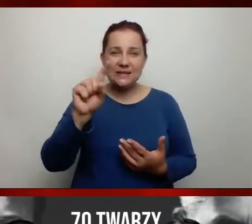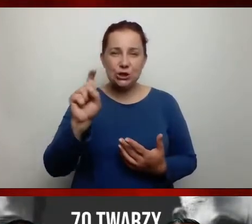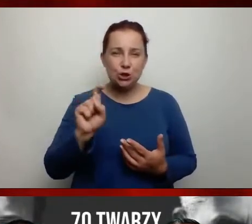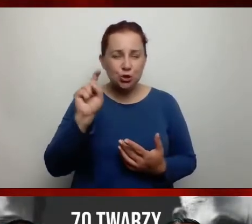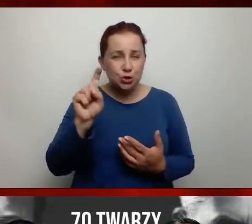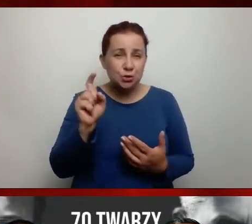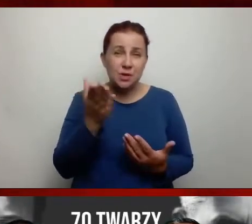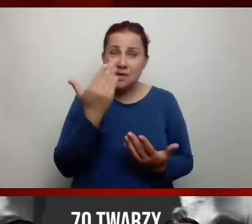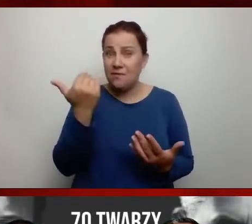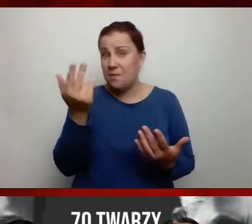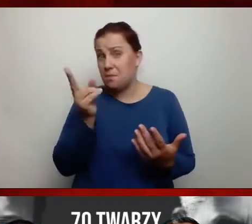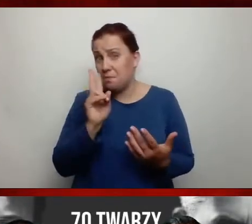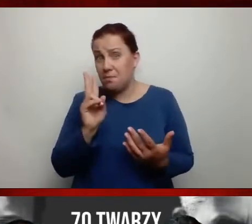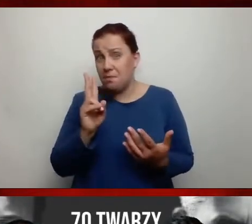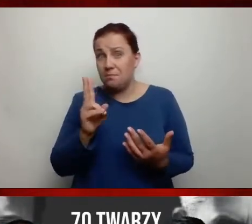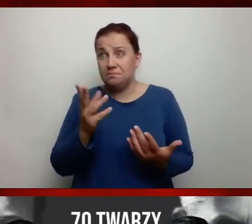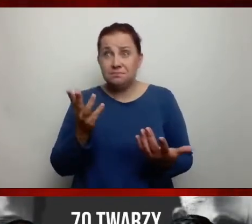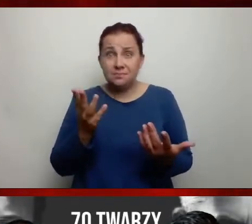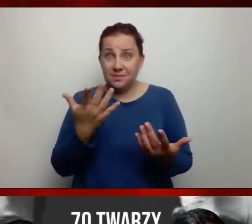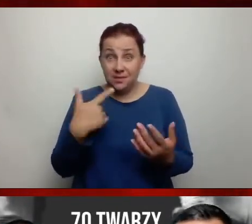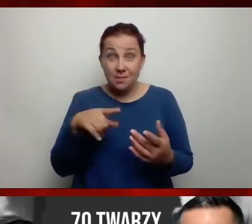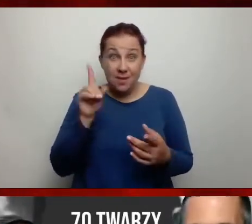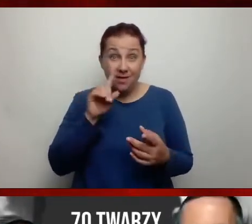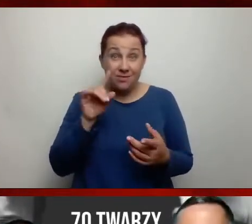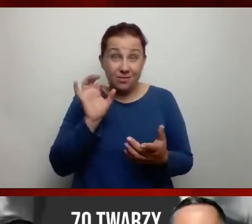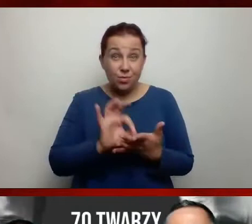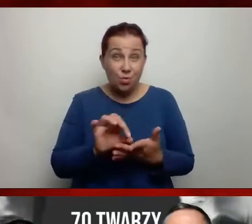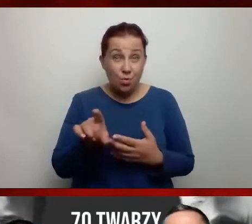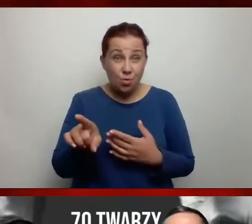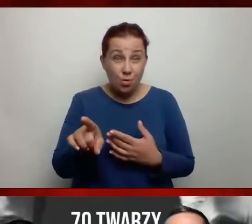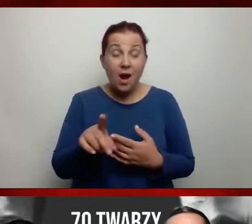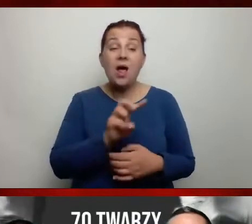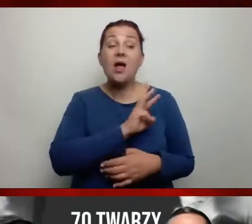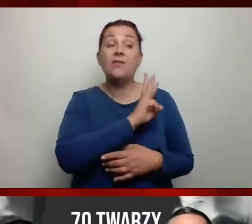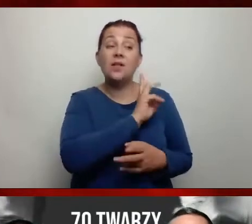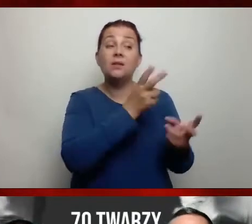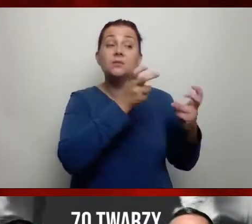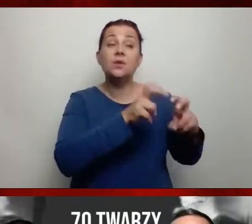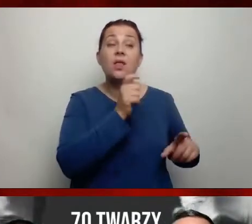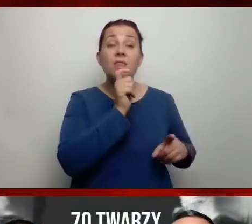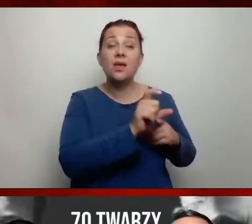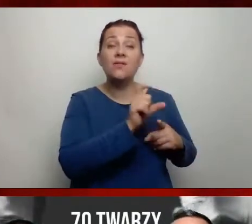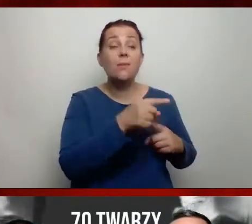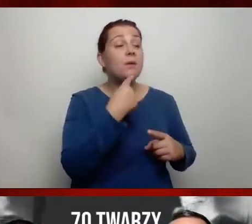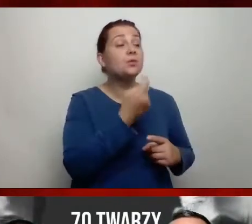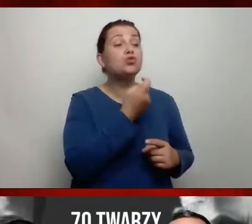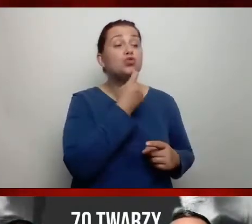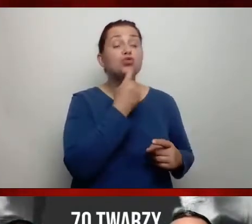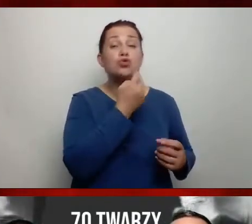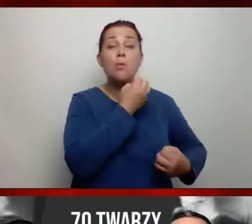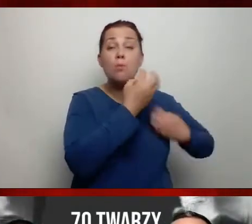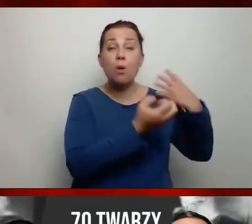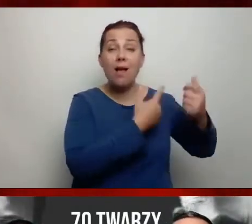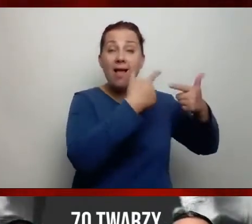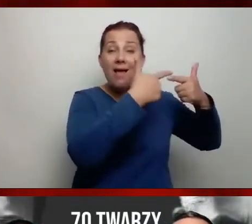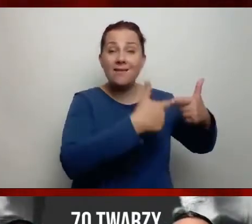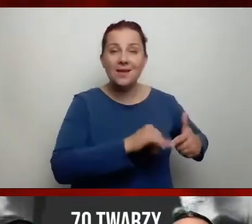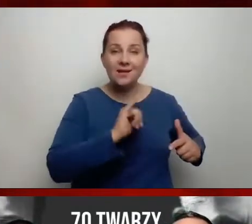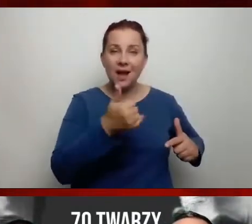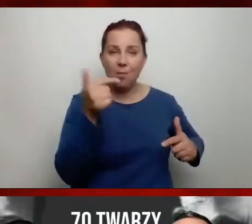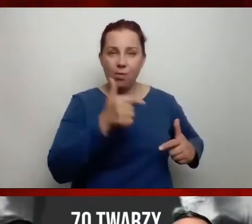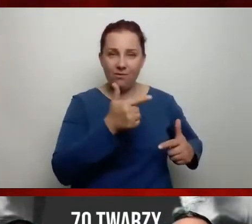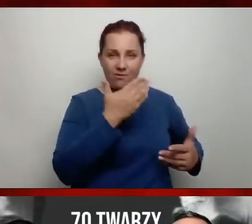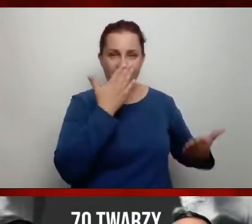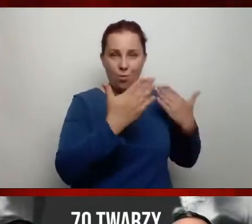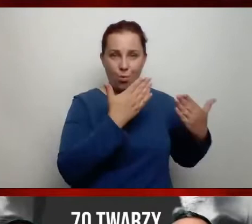mogła potwierdzić, ale Witkacy stworzył tę definicję, czym jest poezja, jaka powinna być. Tutaj